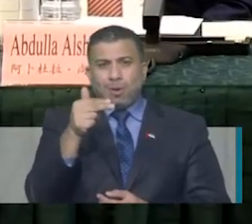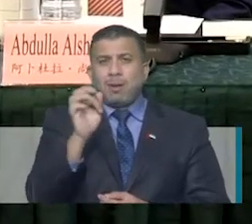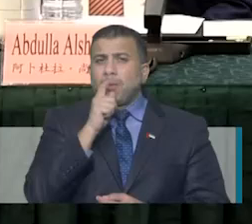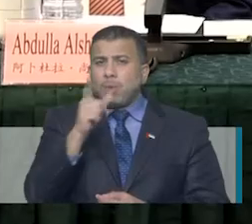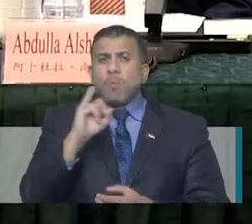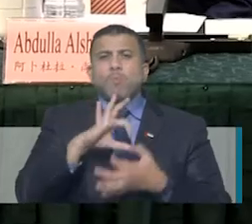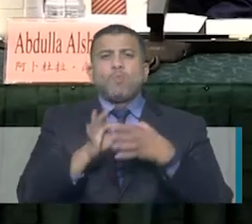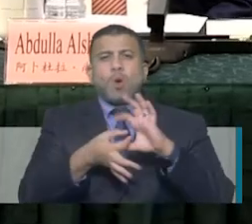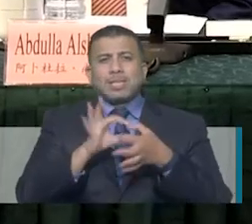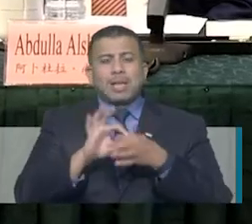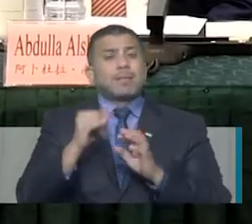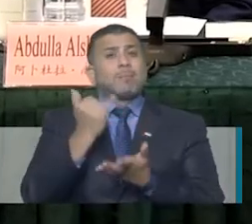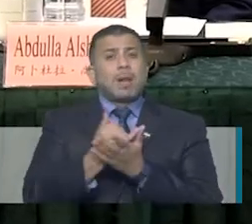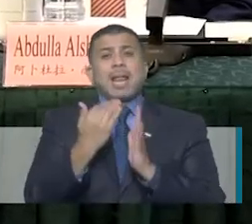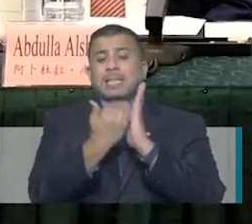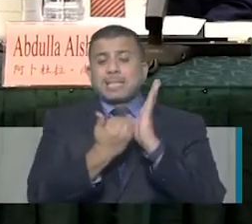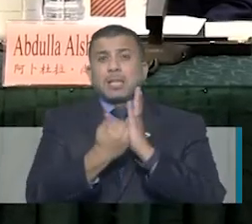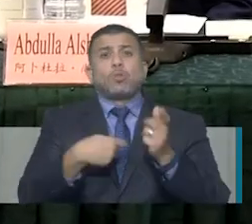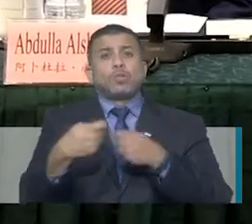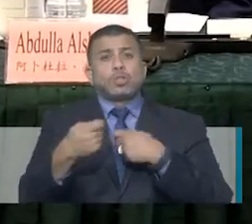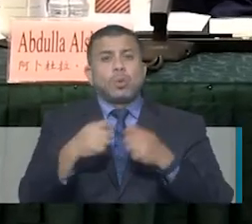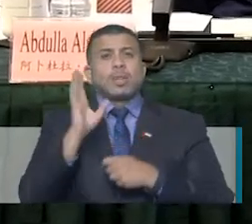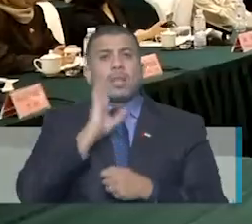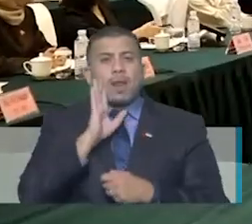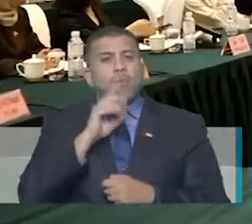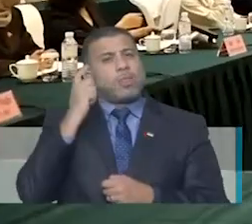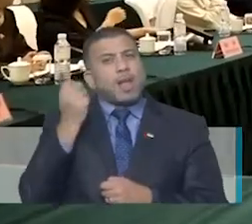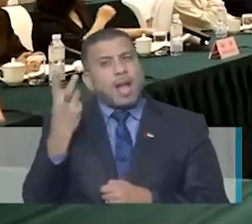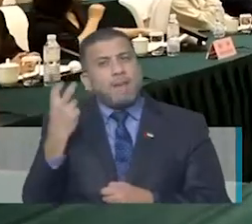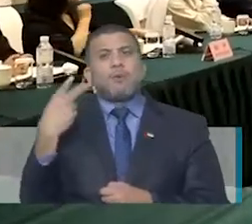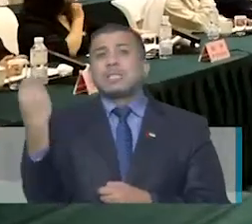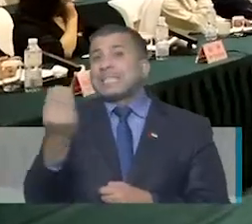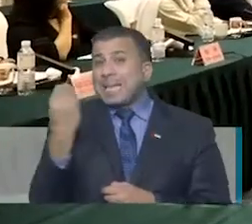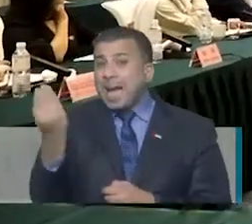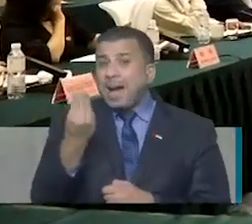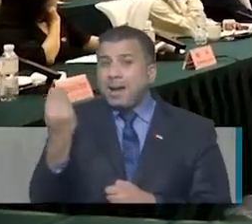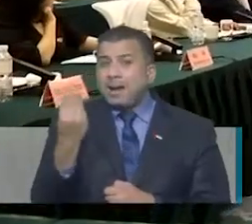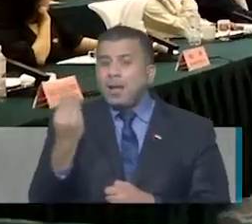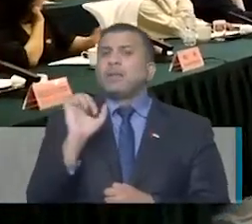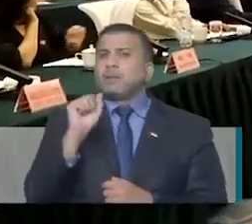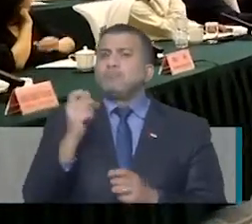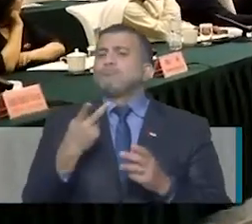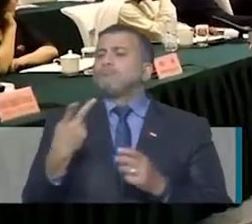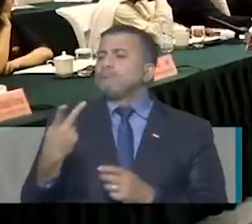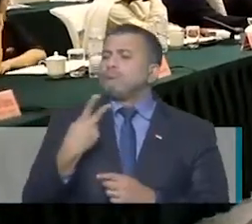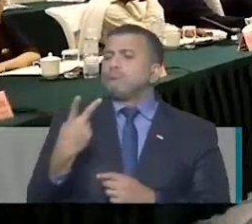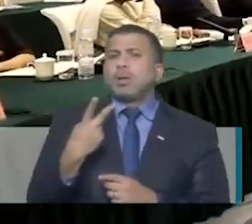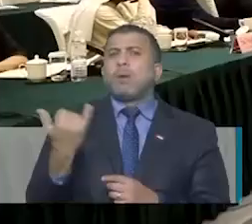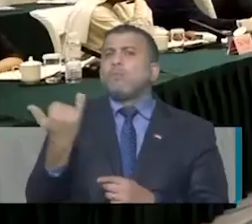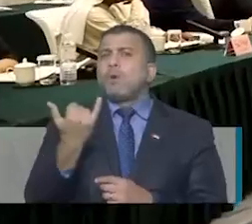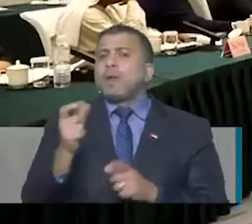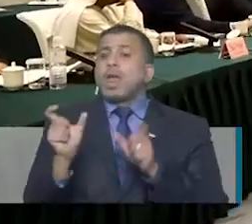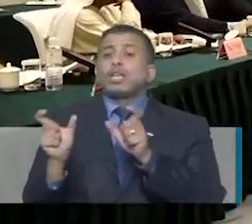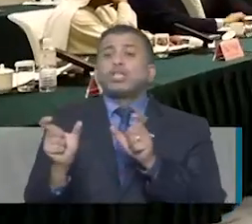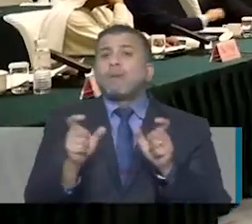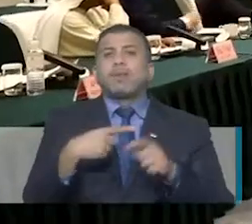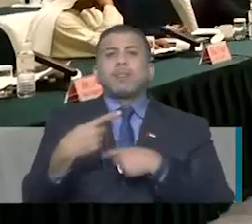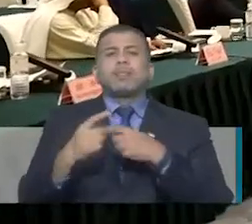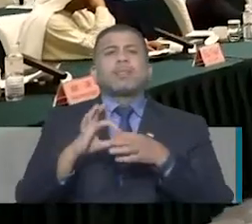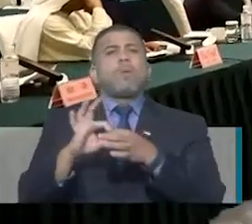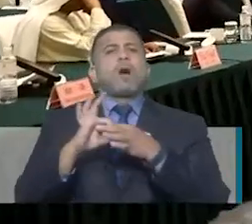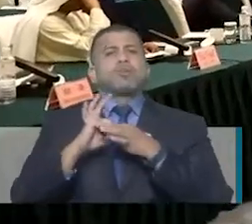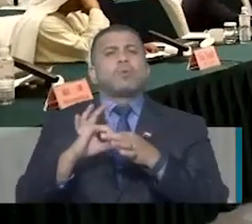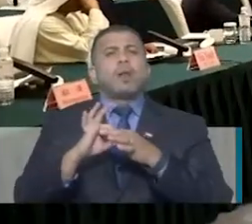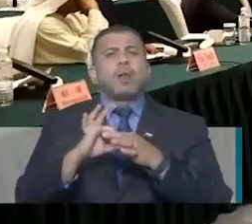المؤسسات المعنيه بالاقتصاد والتجاره والتعليم والثقافه والسياحه على ان يتولى الجانبان مهمه الاشراف على تواصل